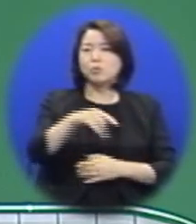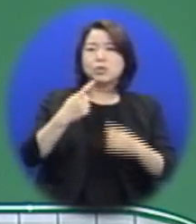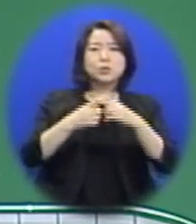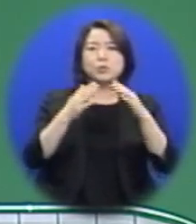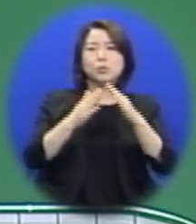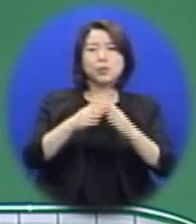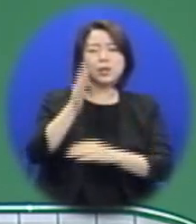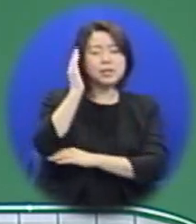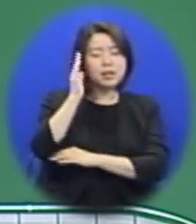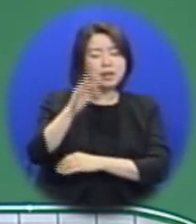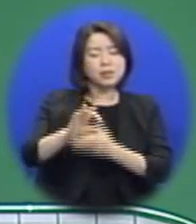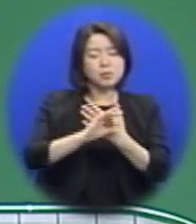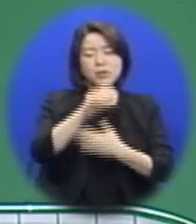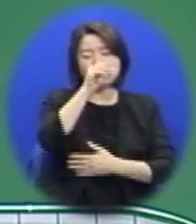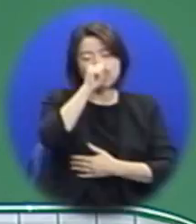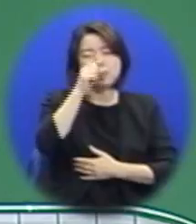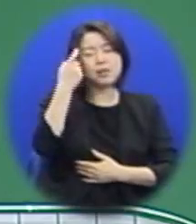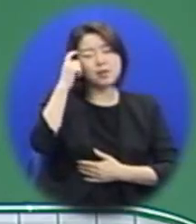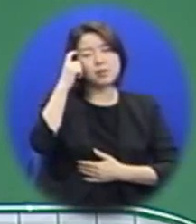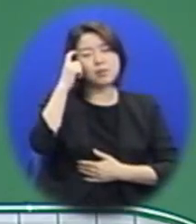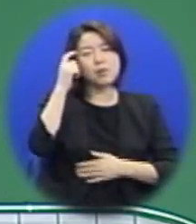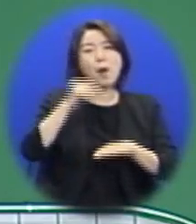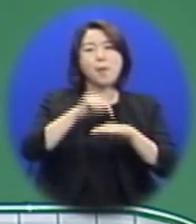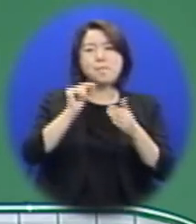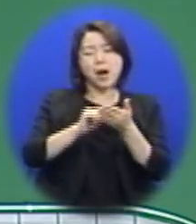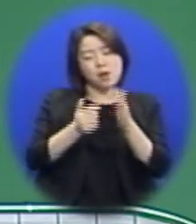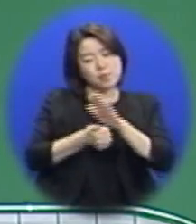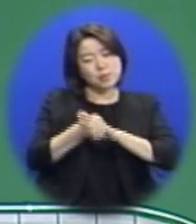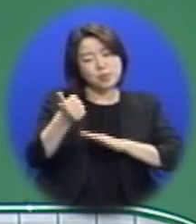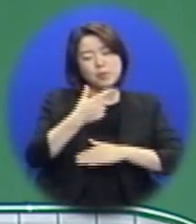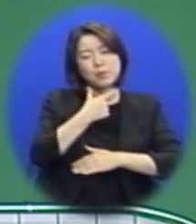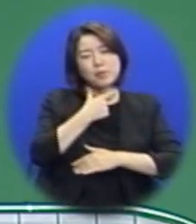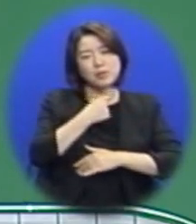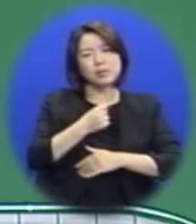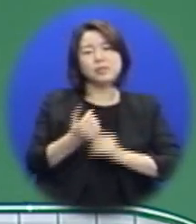이야기였으면 좋겠다고 그렇게 마음에 소원이 생겼습니다.